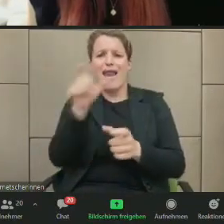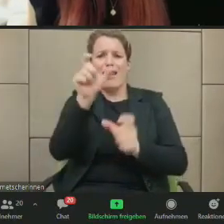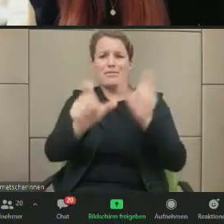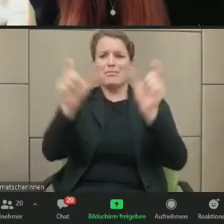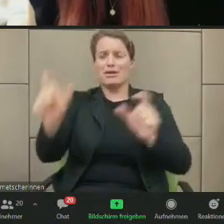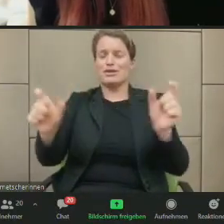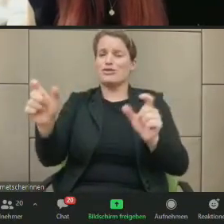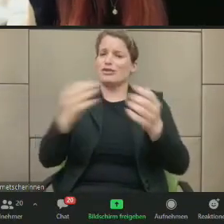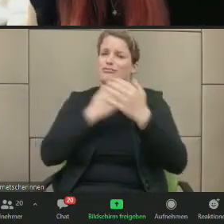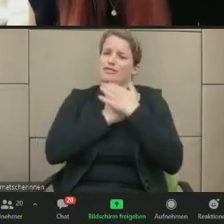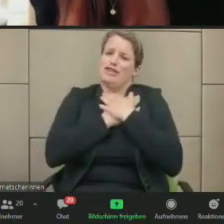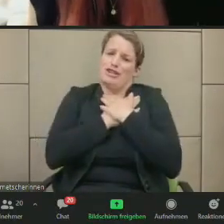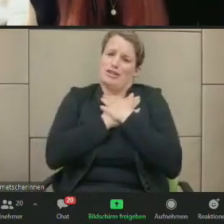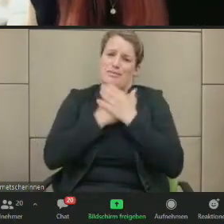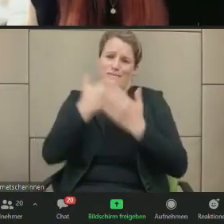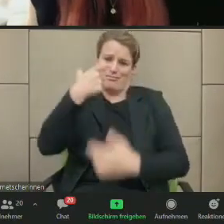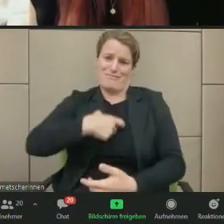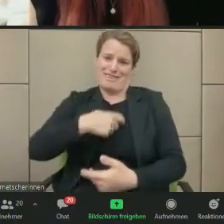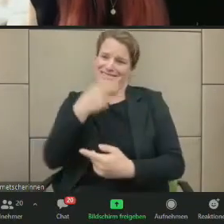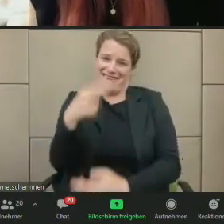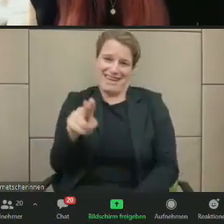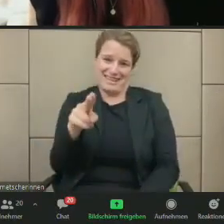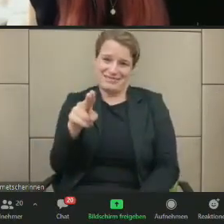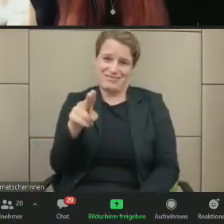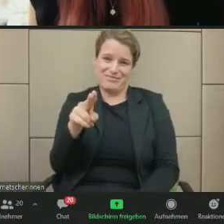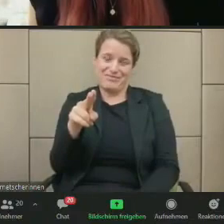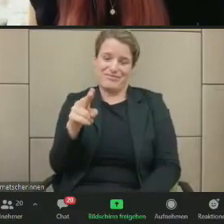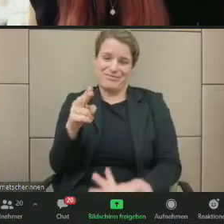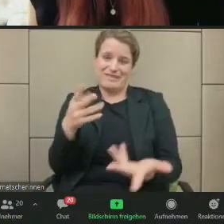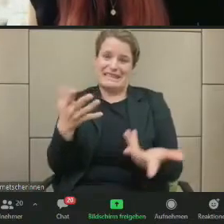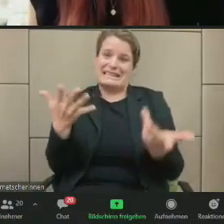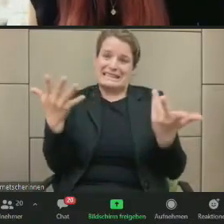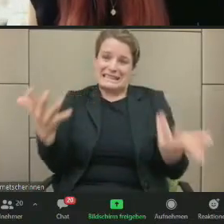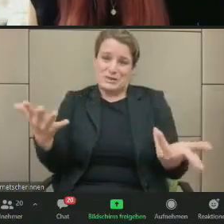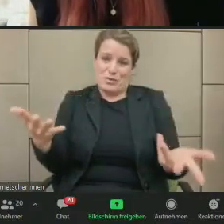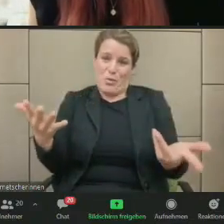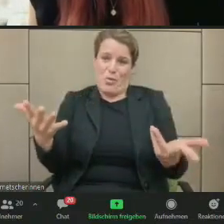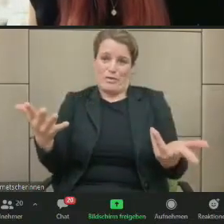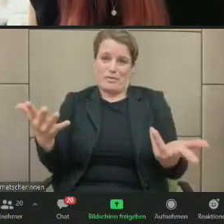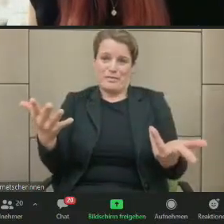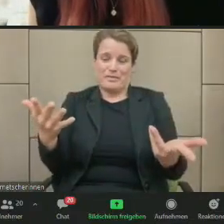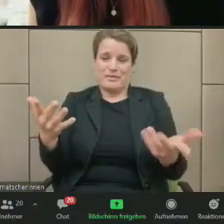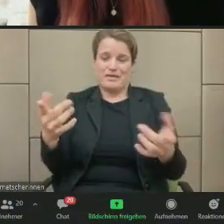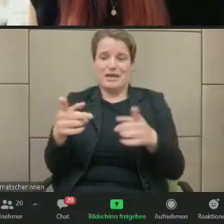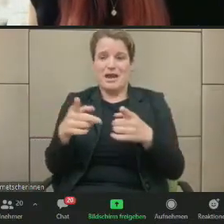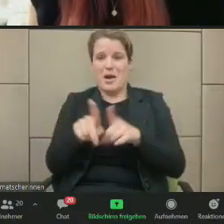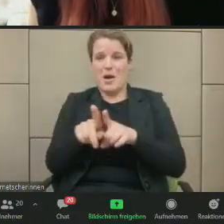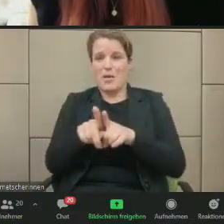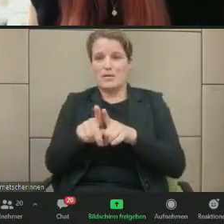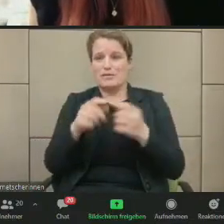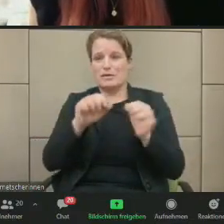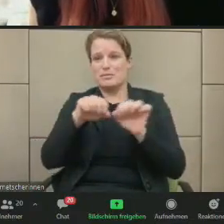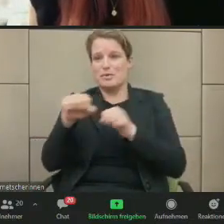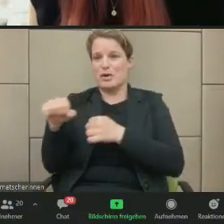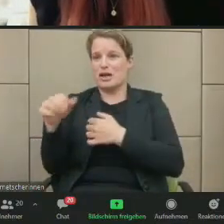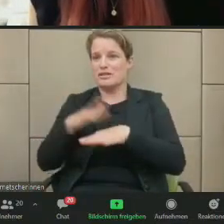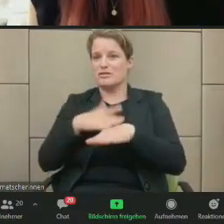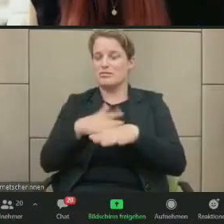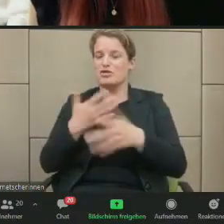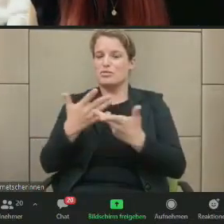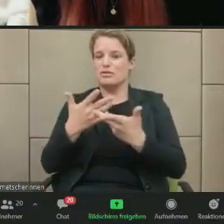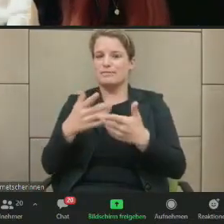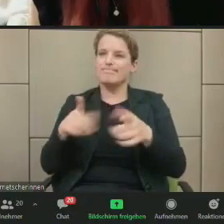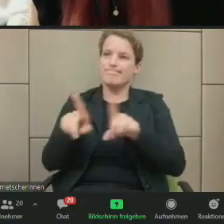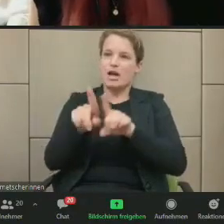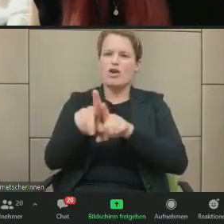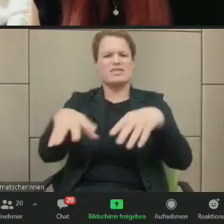tut, geliebt und geschätzt wird, sondern dass man auch damit es zur Kenntnis nehmen muss,